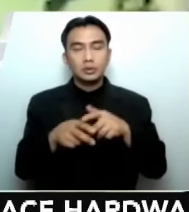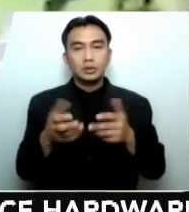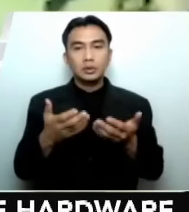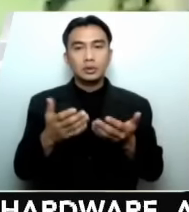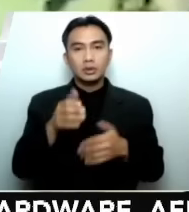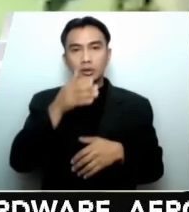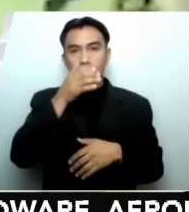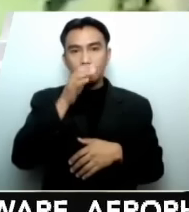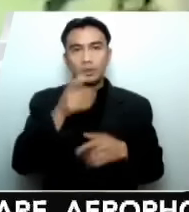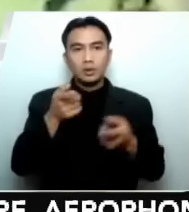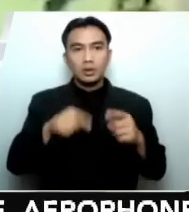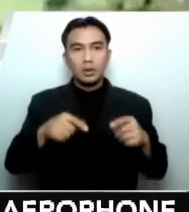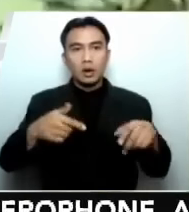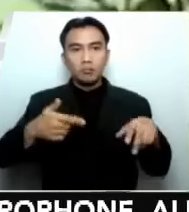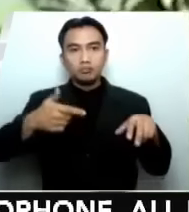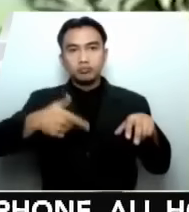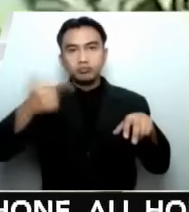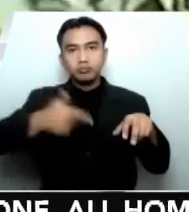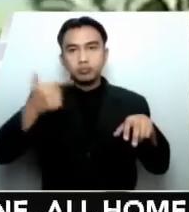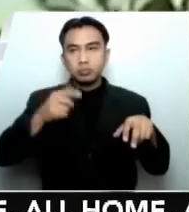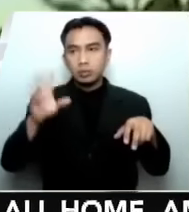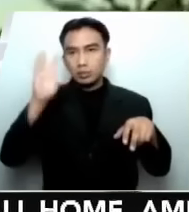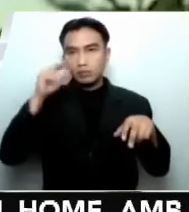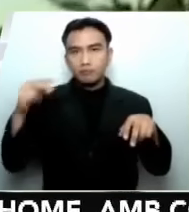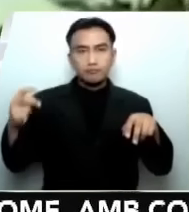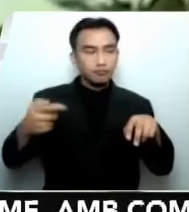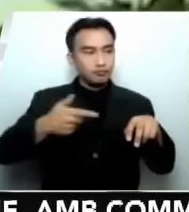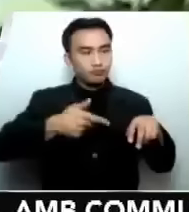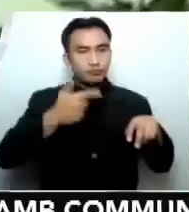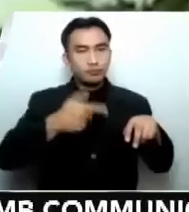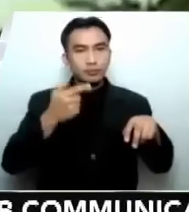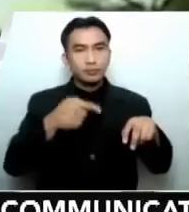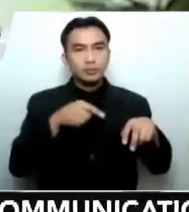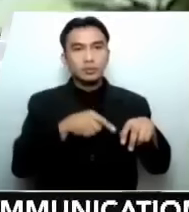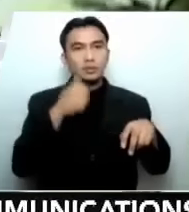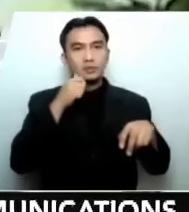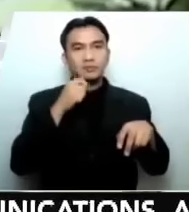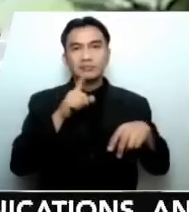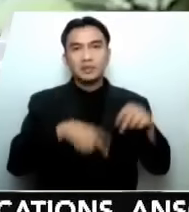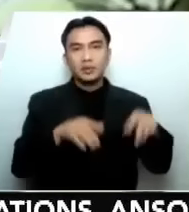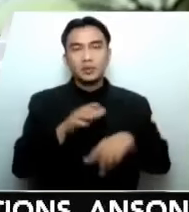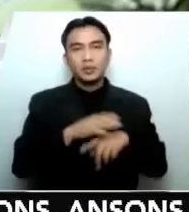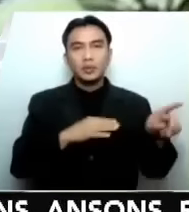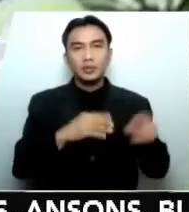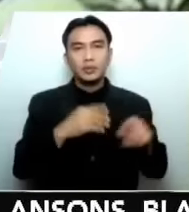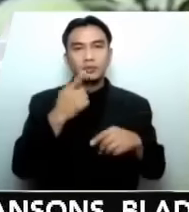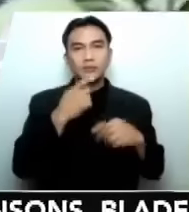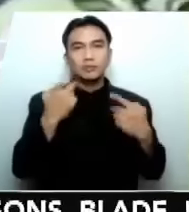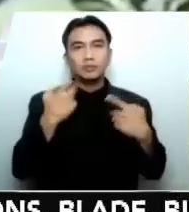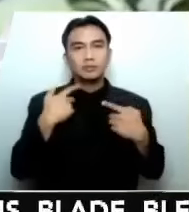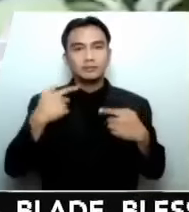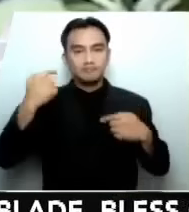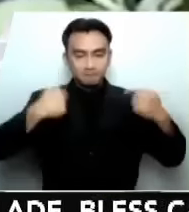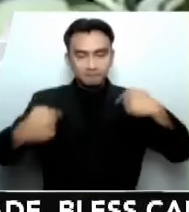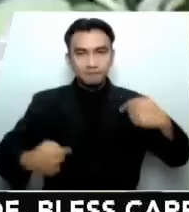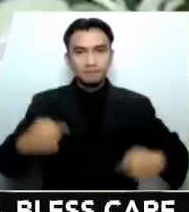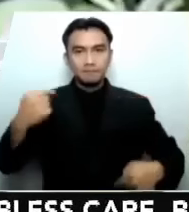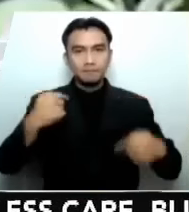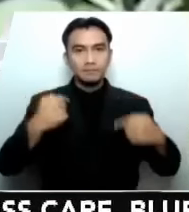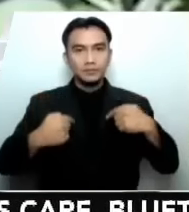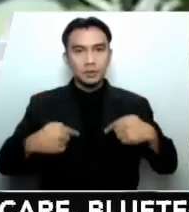itong pinagbabaril ng isang lalaki. Hindi na nakatakbo ang babae dahil sa mga tinamong bala o tama ng bala sa tiyan at